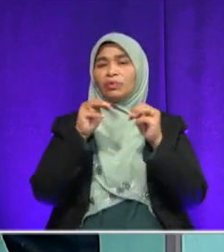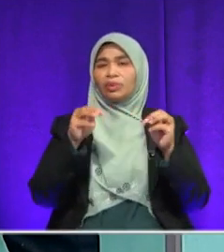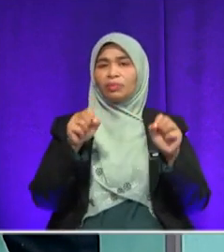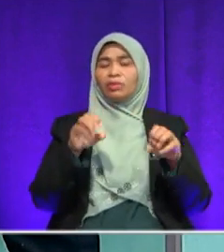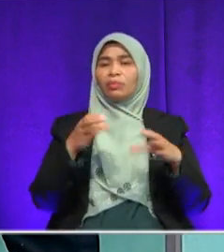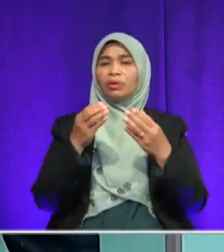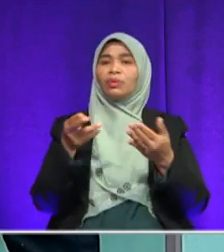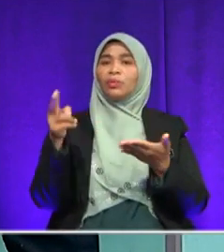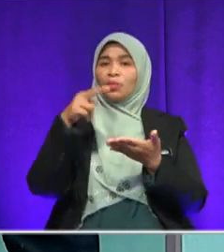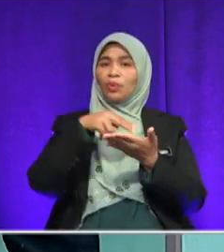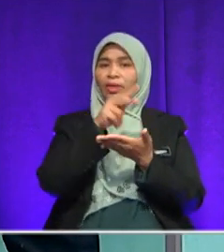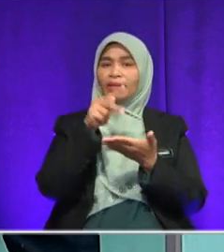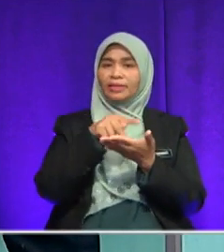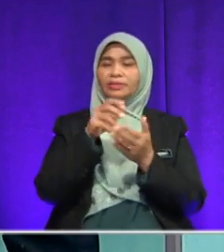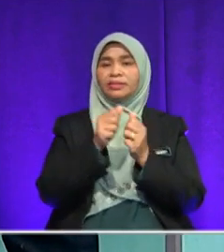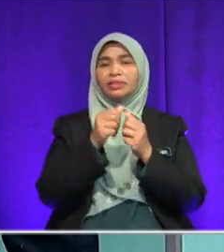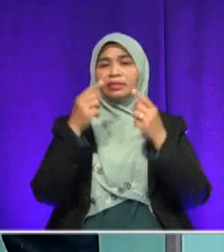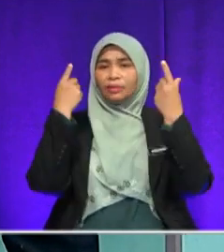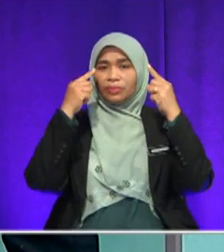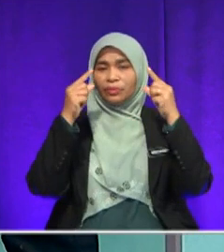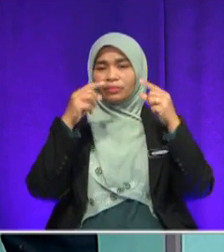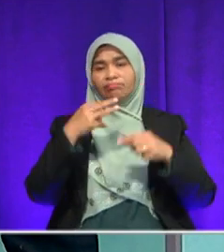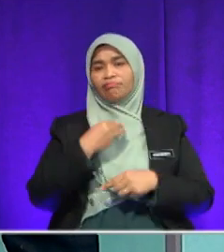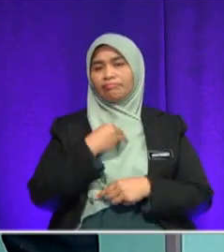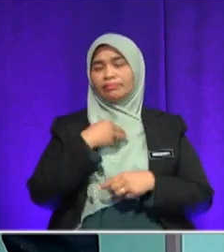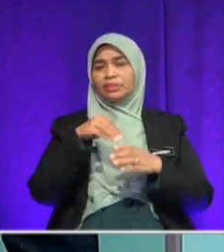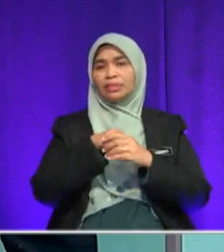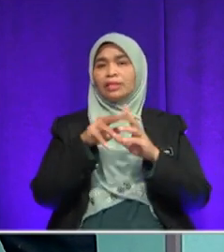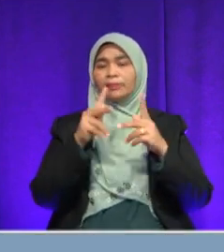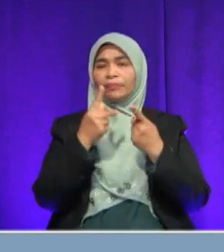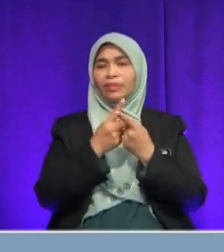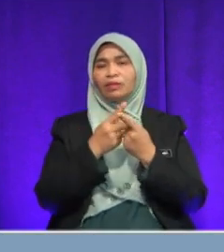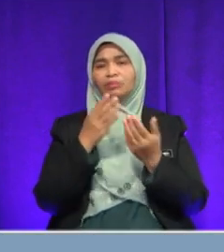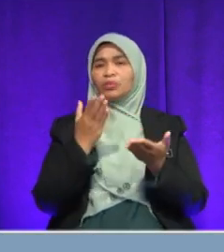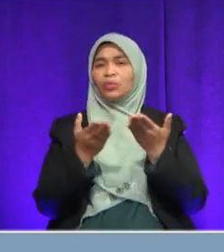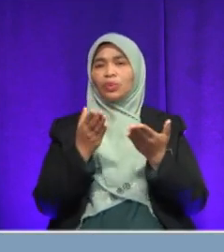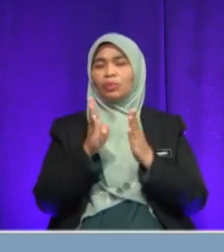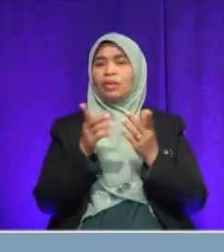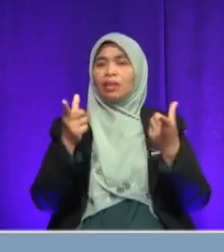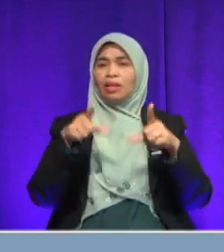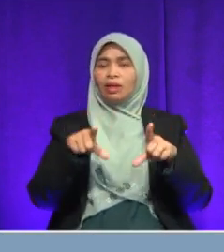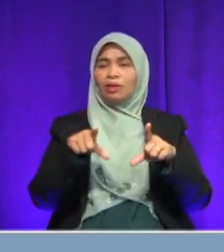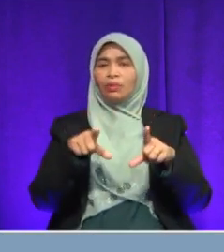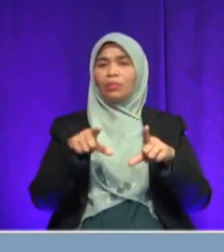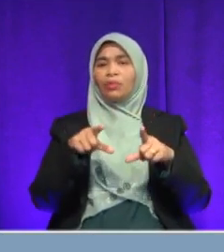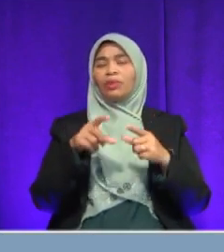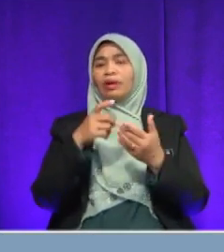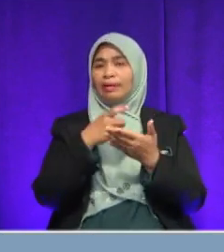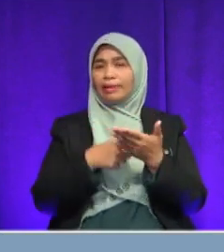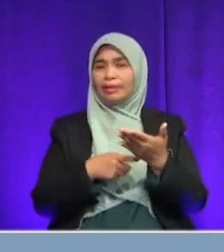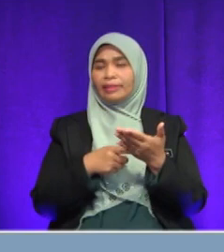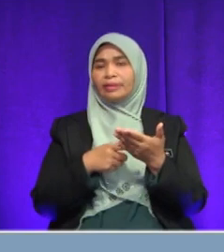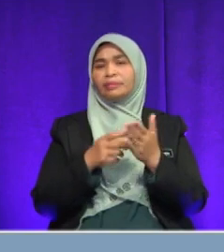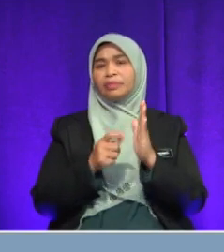dengan guru masing-masing di dalam kelas. Disebabkan berlaku harga barang lain. Harga barang lain adalah fakta. So, murid-murid akan